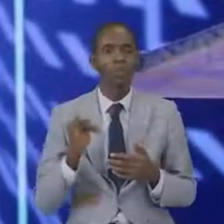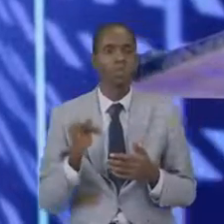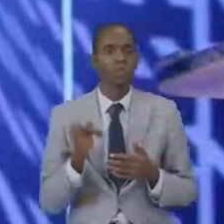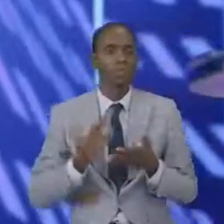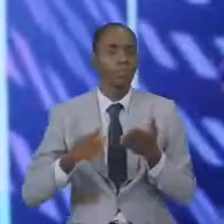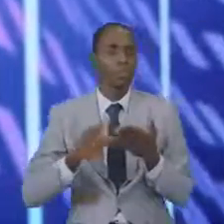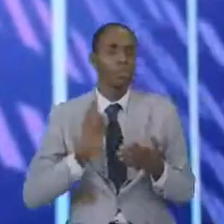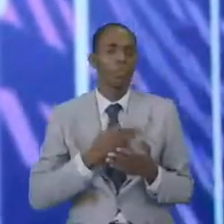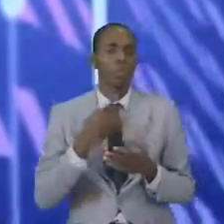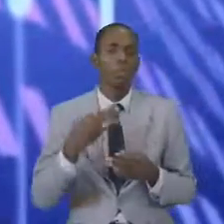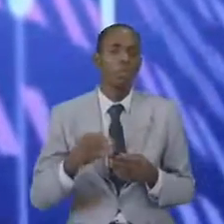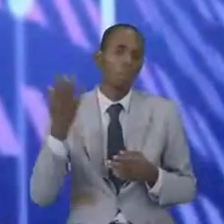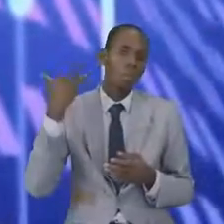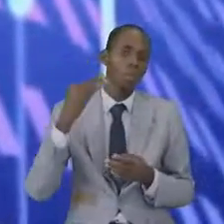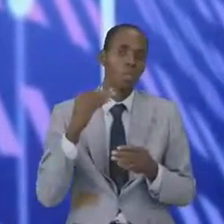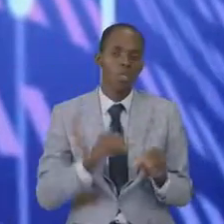affranchissons du péché